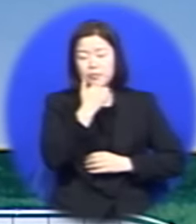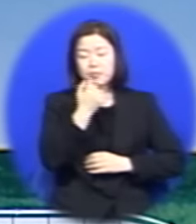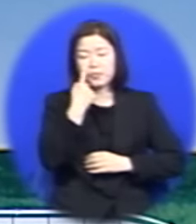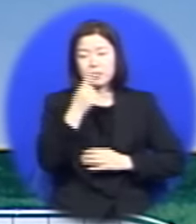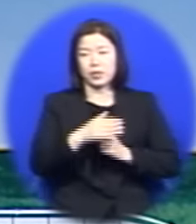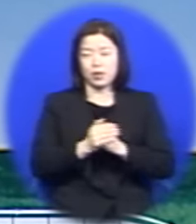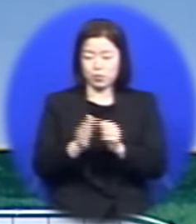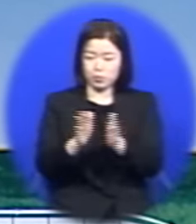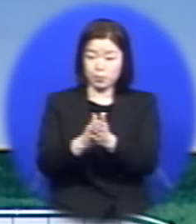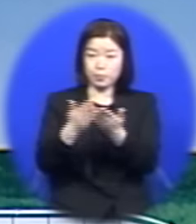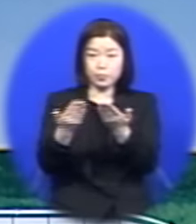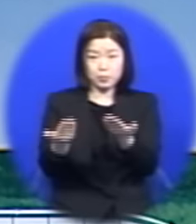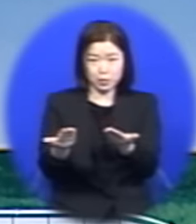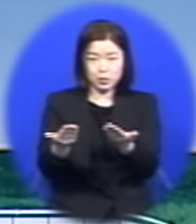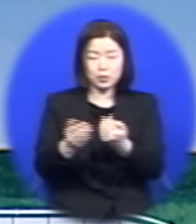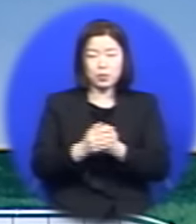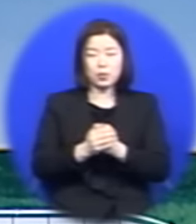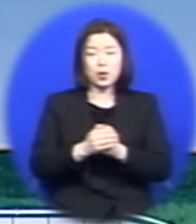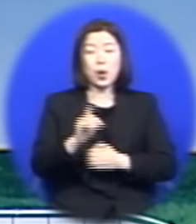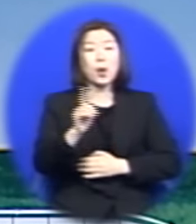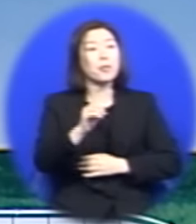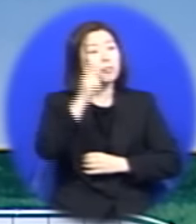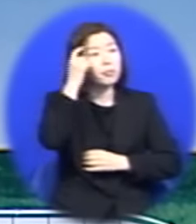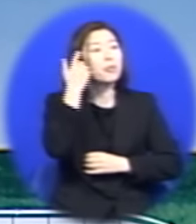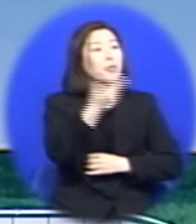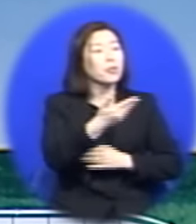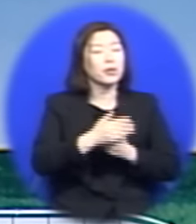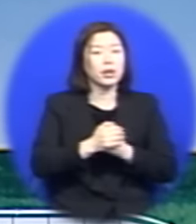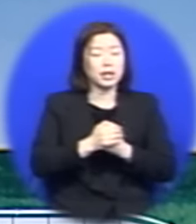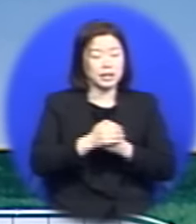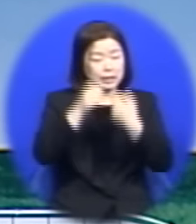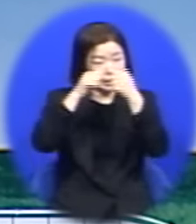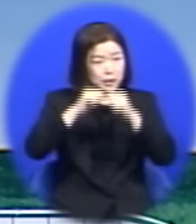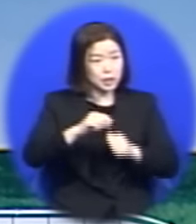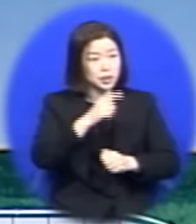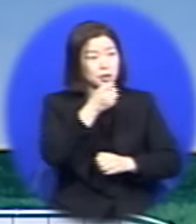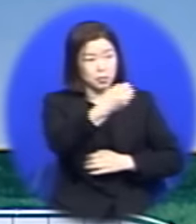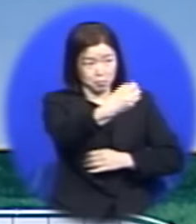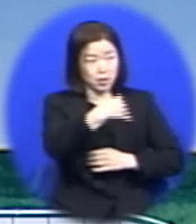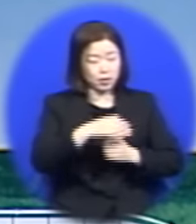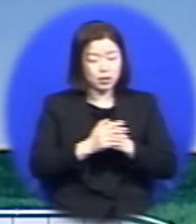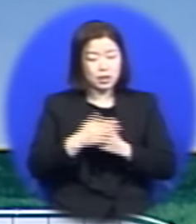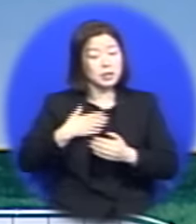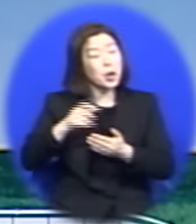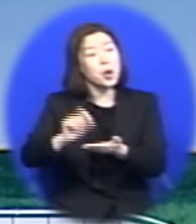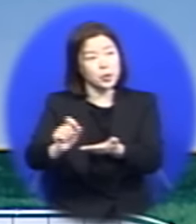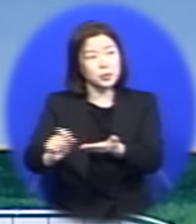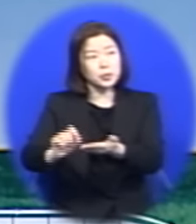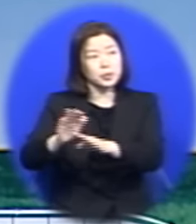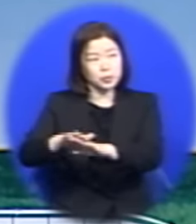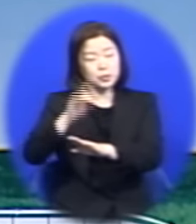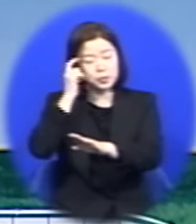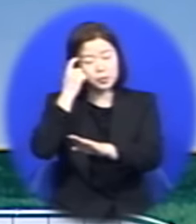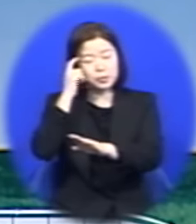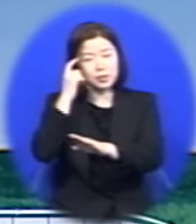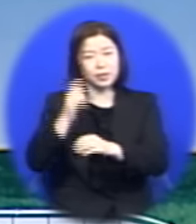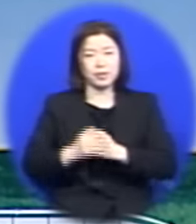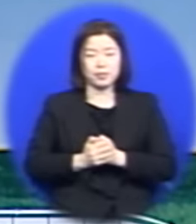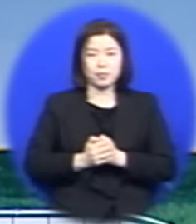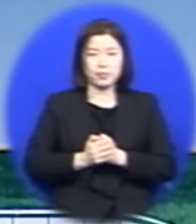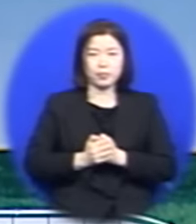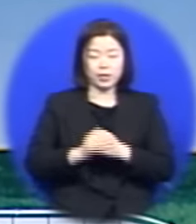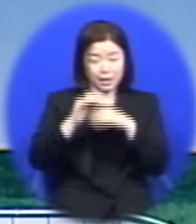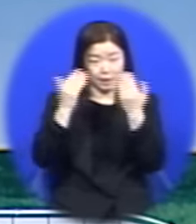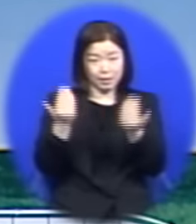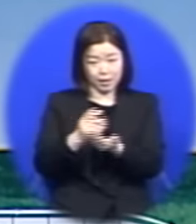그리고 노트를 펼치고는 뭐라고 그러셨죠? 자세히 좀 이야기해 주세요. 제가 여기 쓰려고 그럽니다. 그리고 다